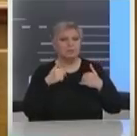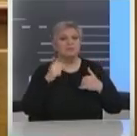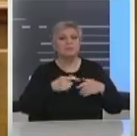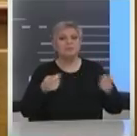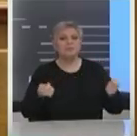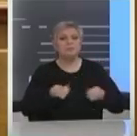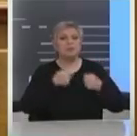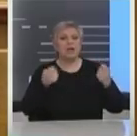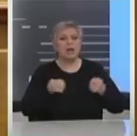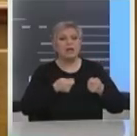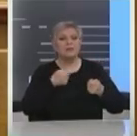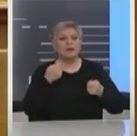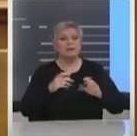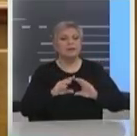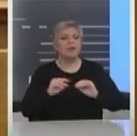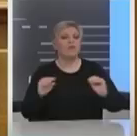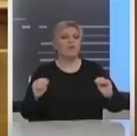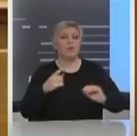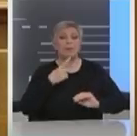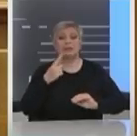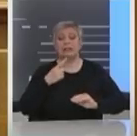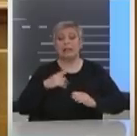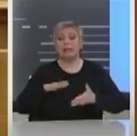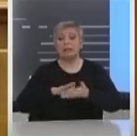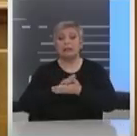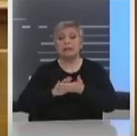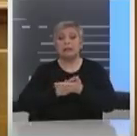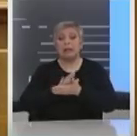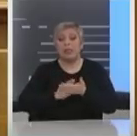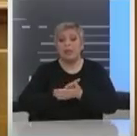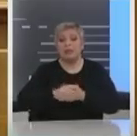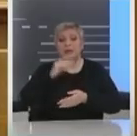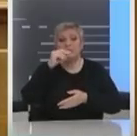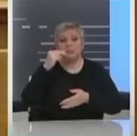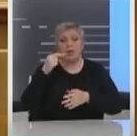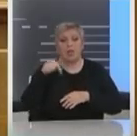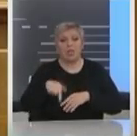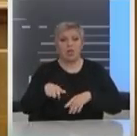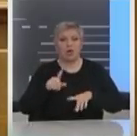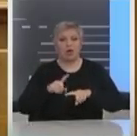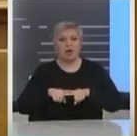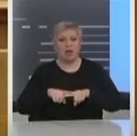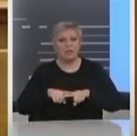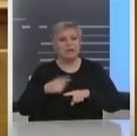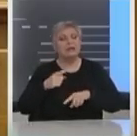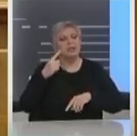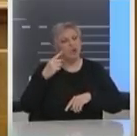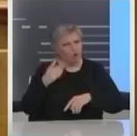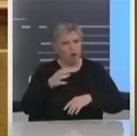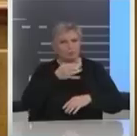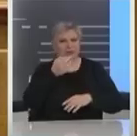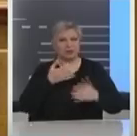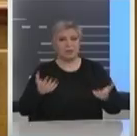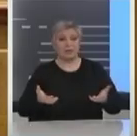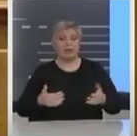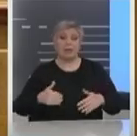να καθυβρίσετε την Εκκλησία της Ελλάδος, η οποία δεν έκανε τίποτα άλλο από το να εκφράσει τη γνώμη της και μετά να